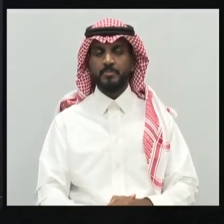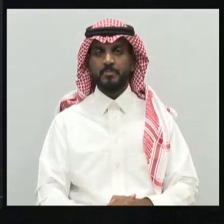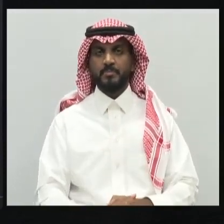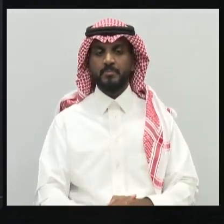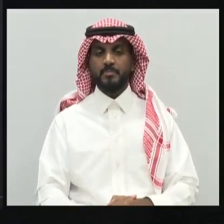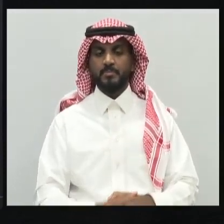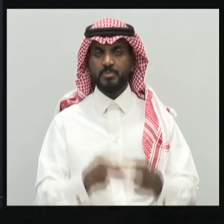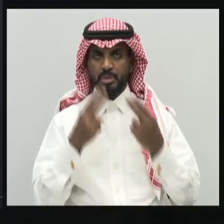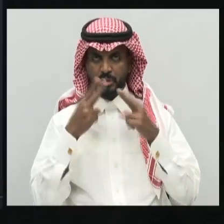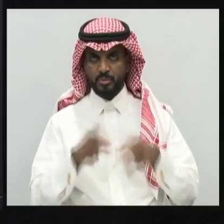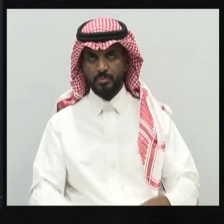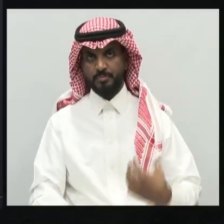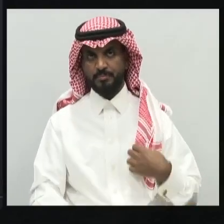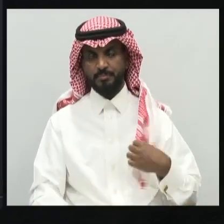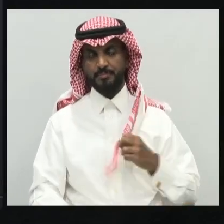هيا شاهدوا